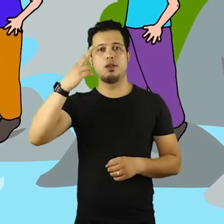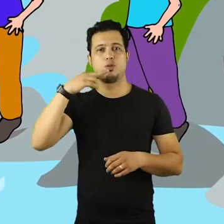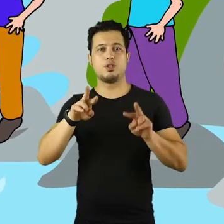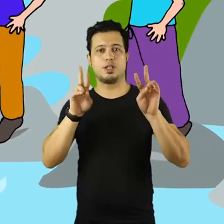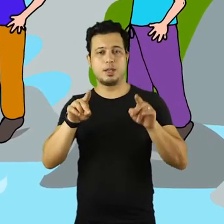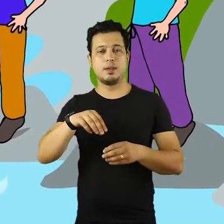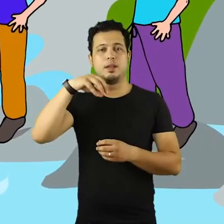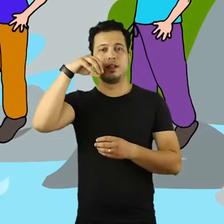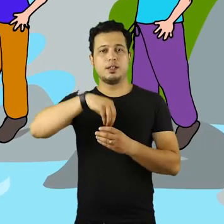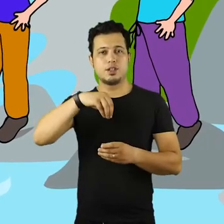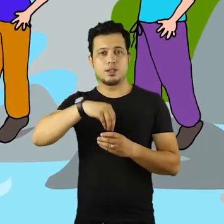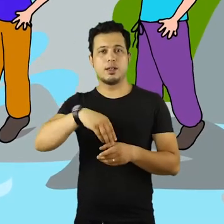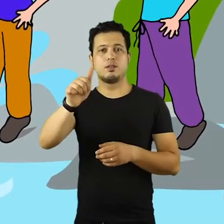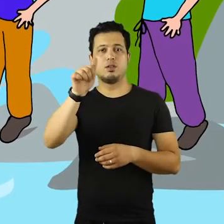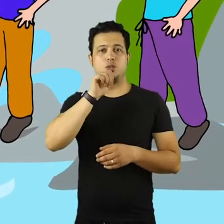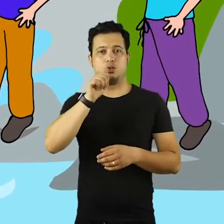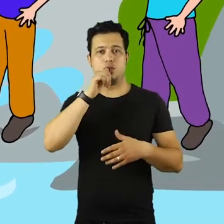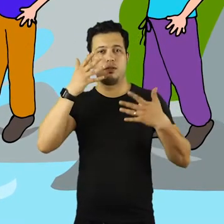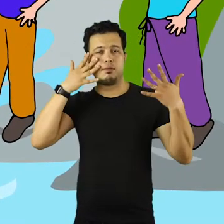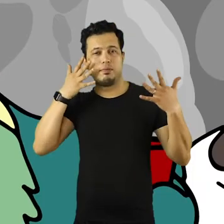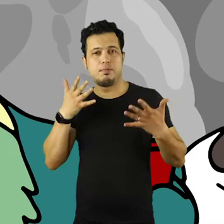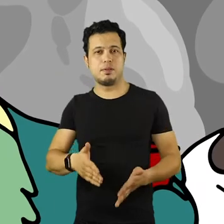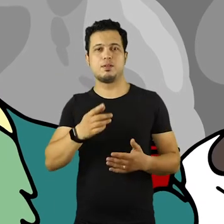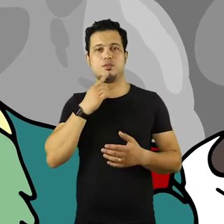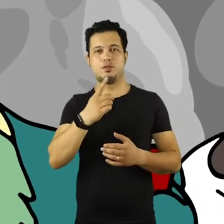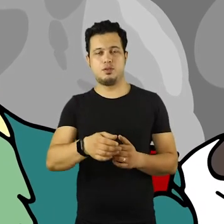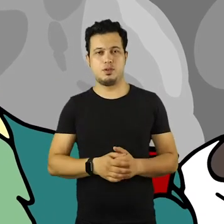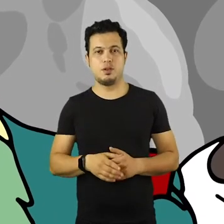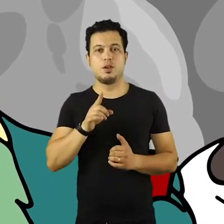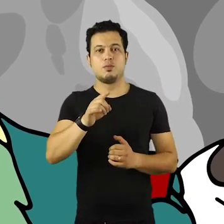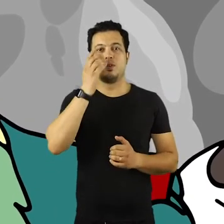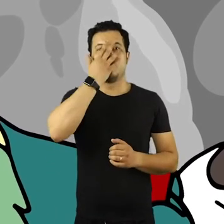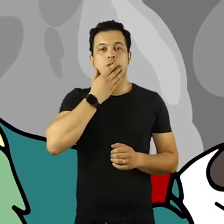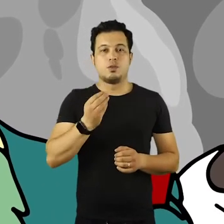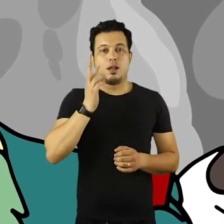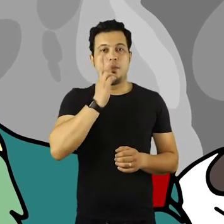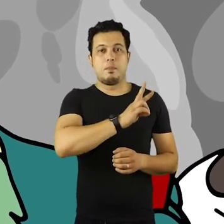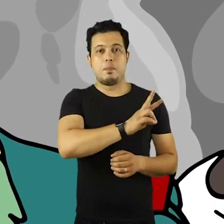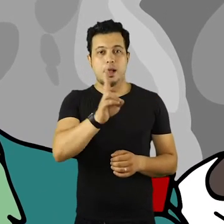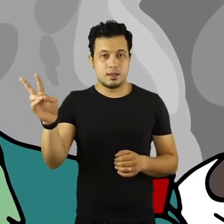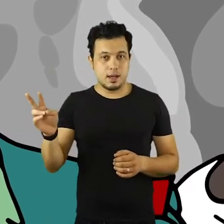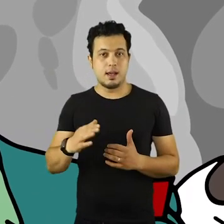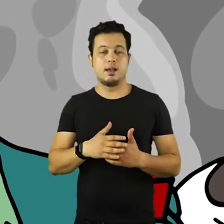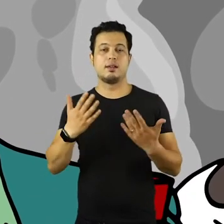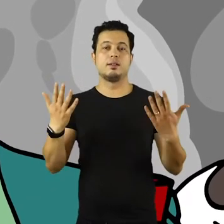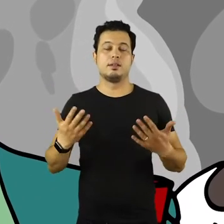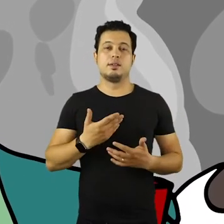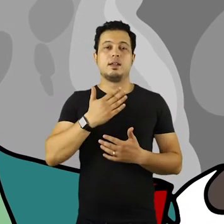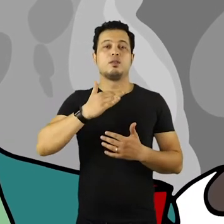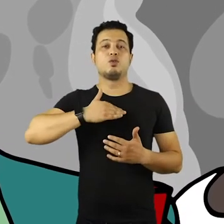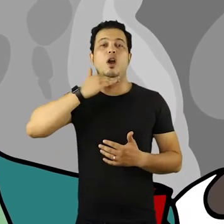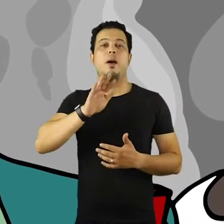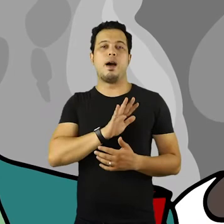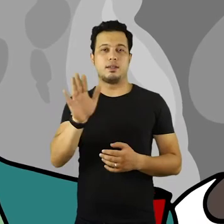gibi içinden şelalenin sularını akıtıyordu. Bu güzel manzaraya doyum olmaz. Ancak bir